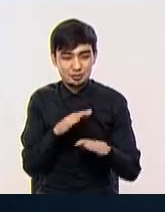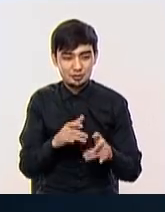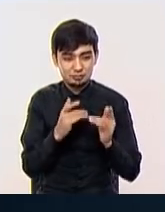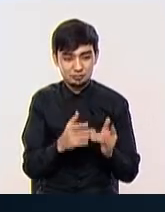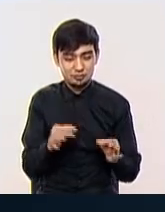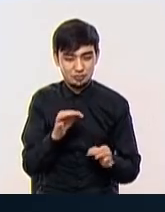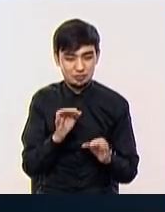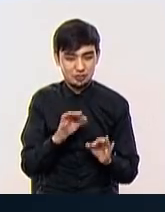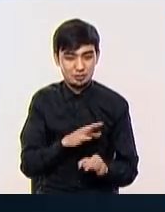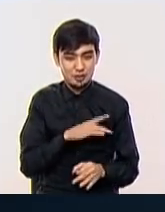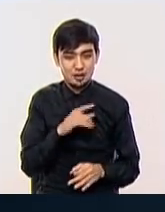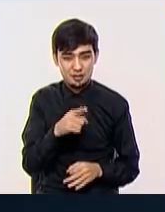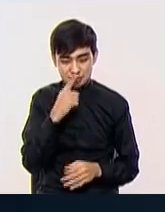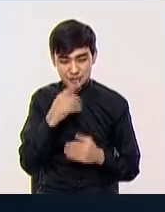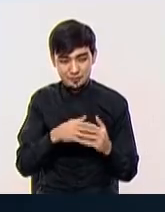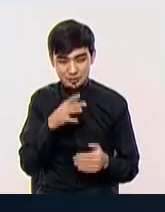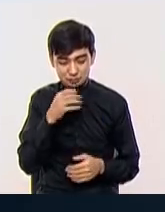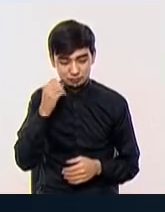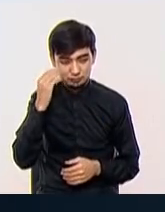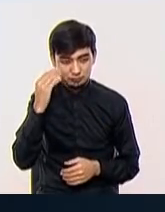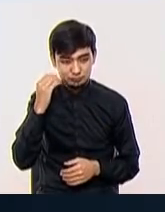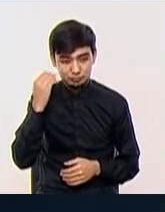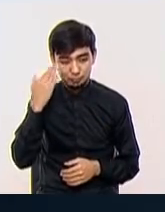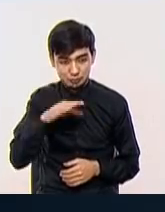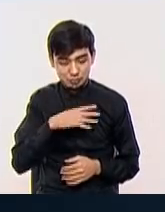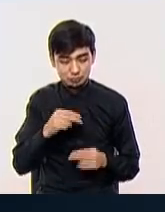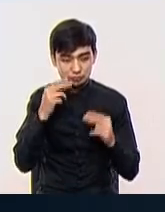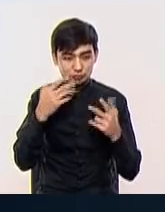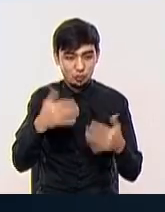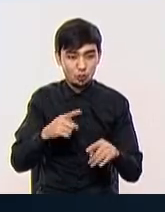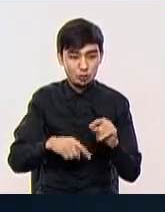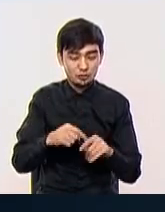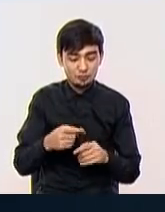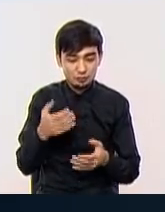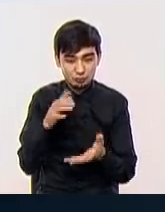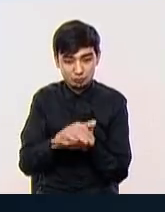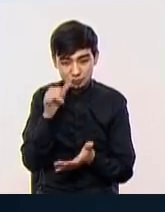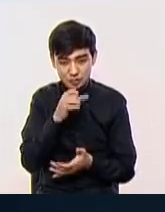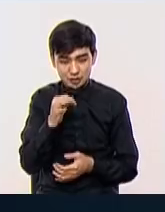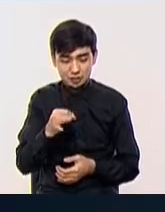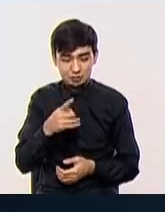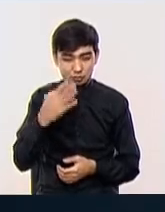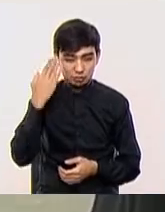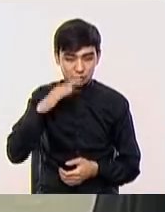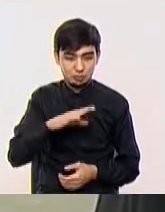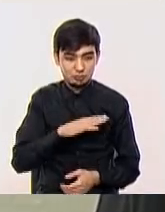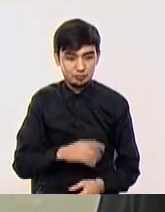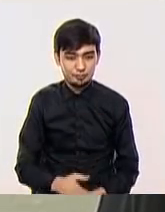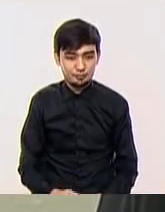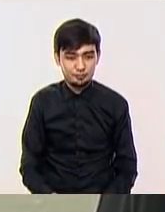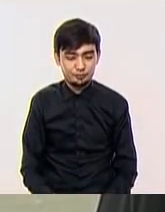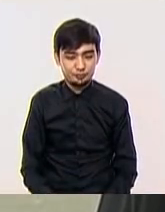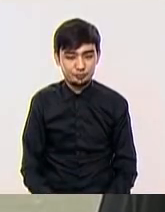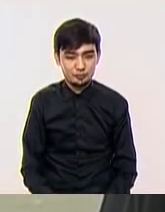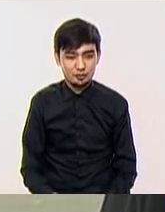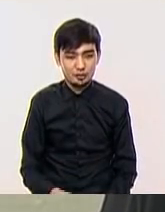жатқан айтылды. Жақында ғана комадан шыққан азамат жақындарын танымай, есіне ештеңе түсіре алмаған. Құдай сақтасын,